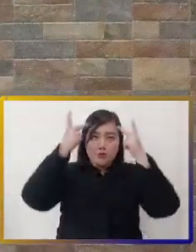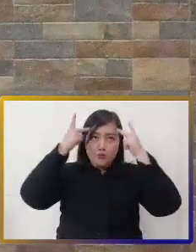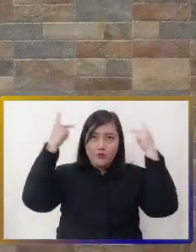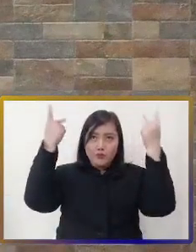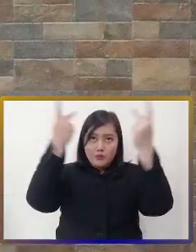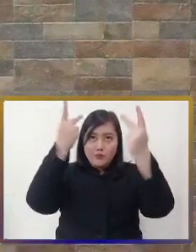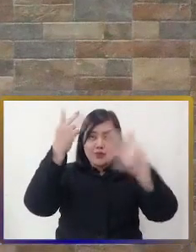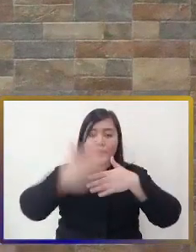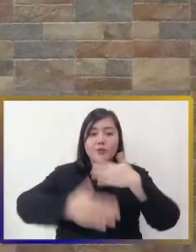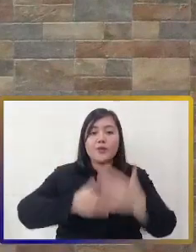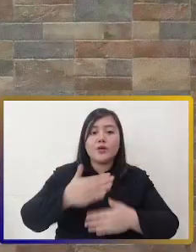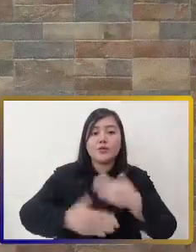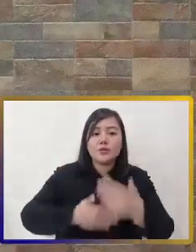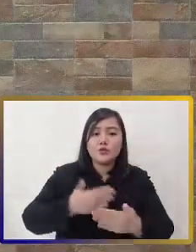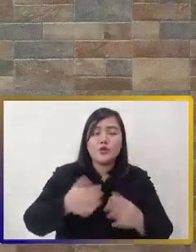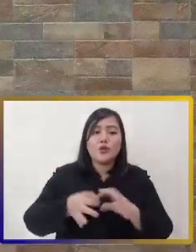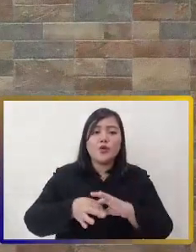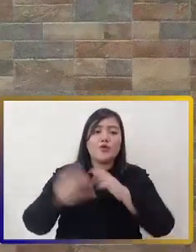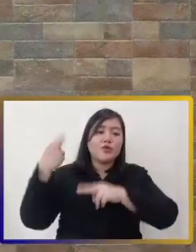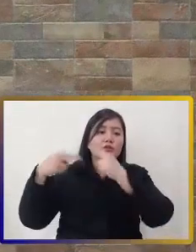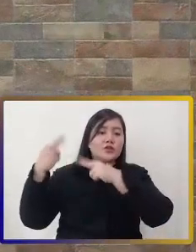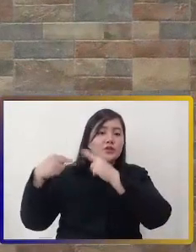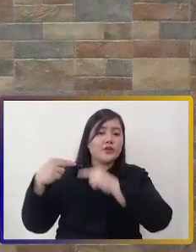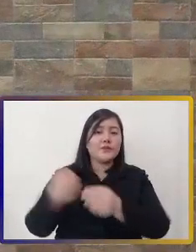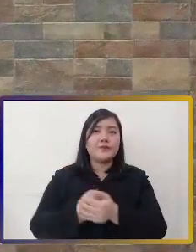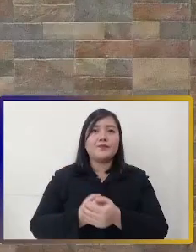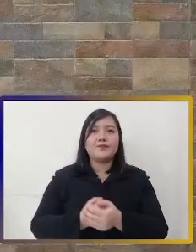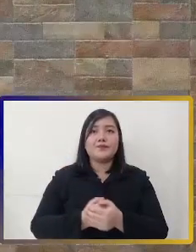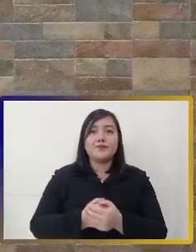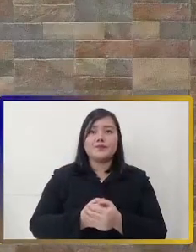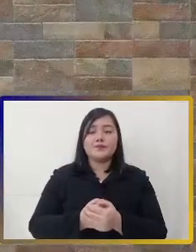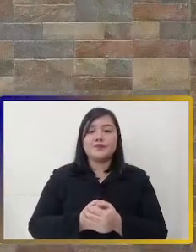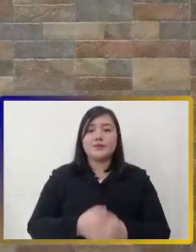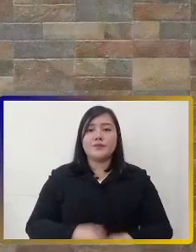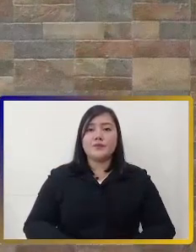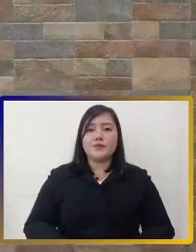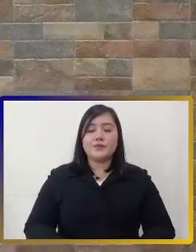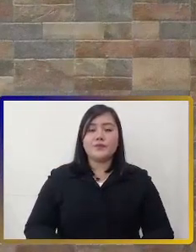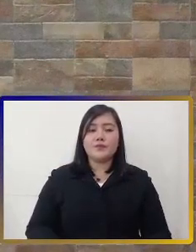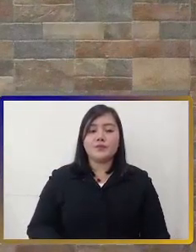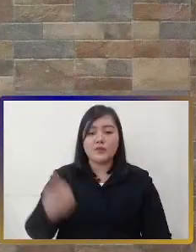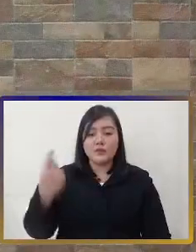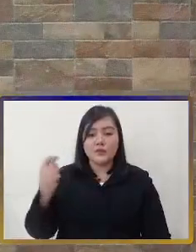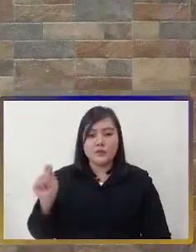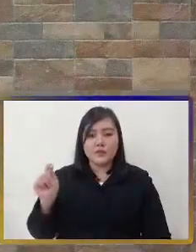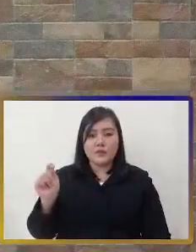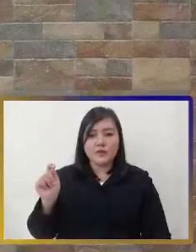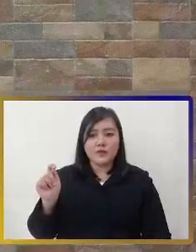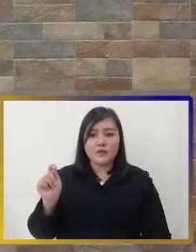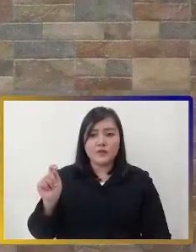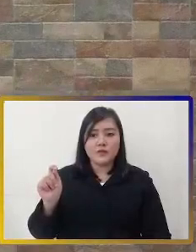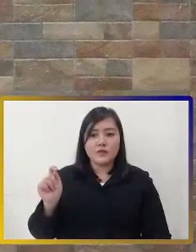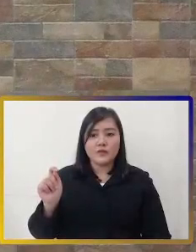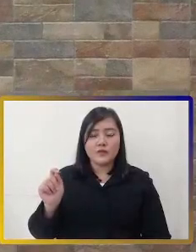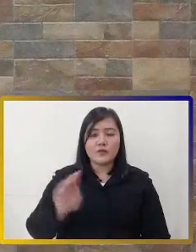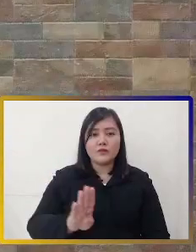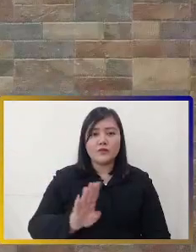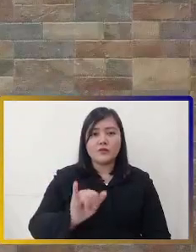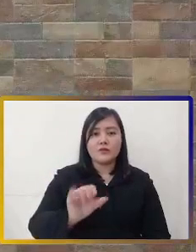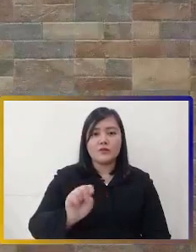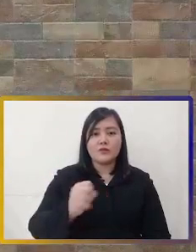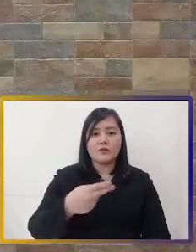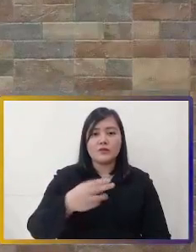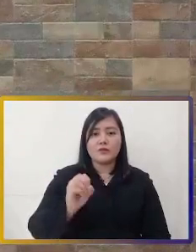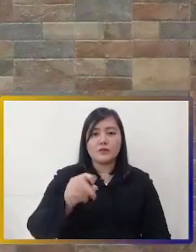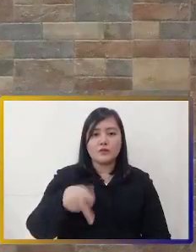of history. You see, long before this, the Bishop of Rome made arrogant claims over other